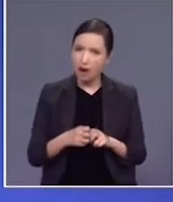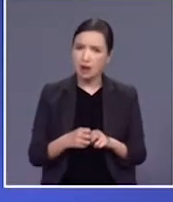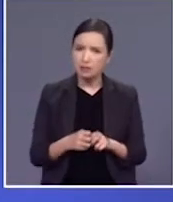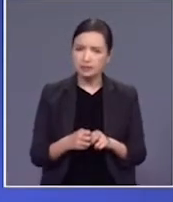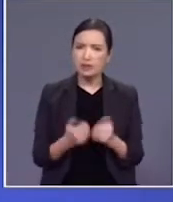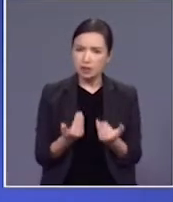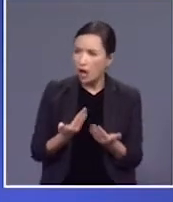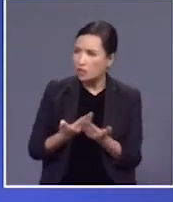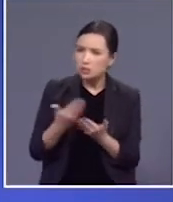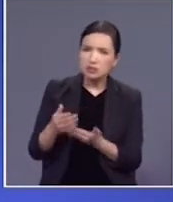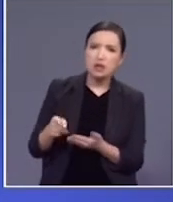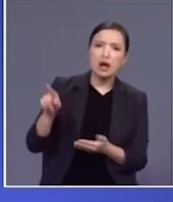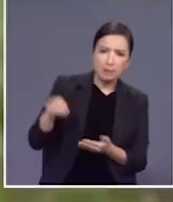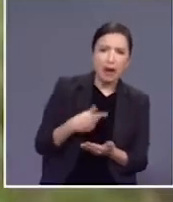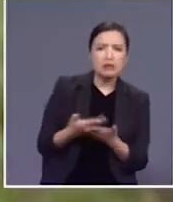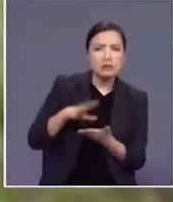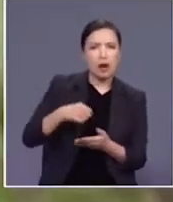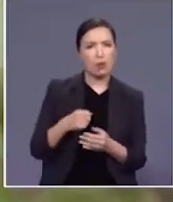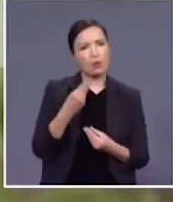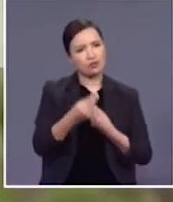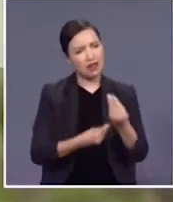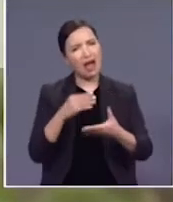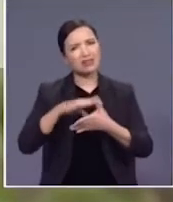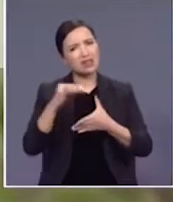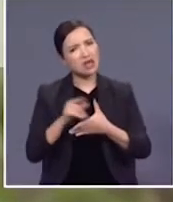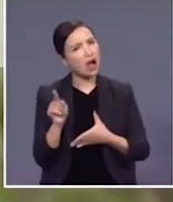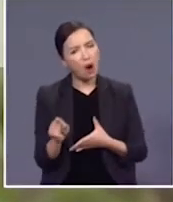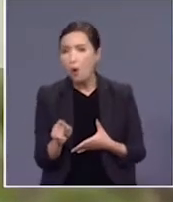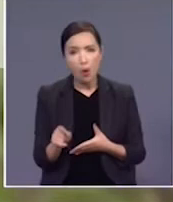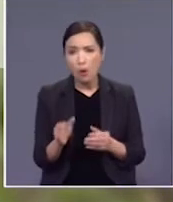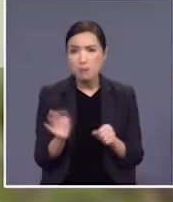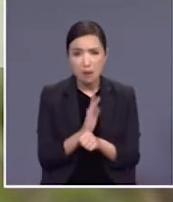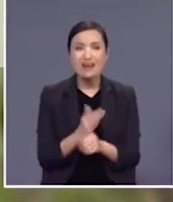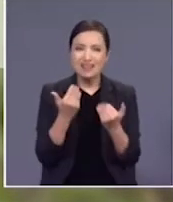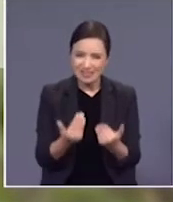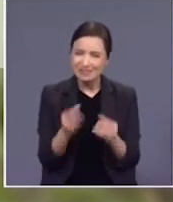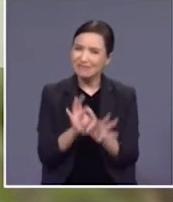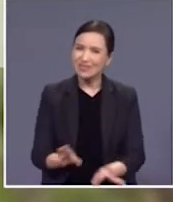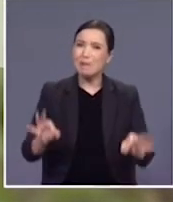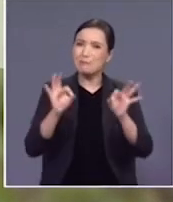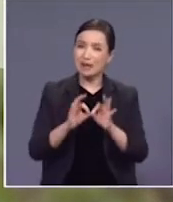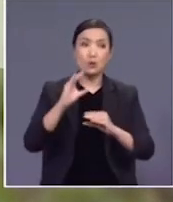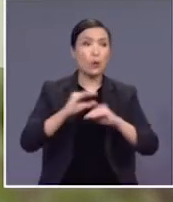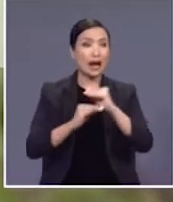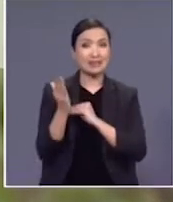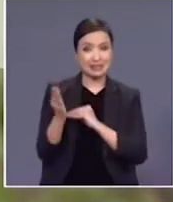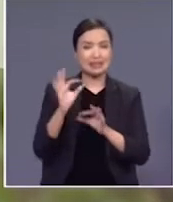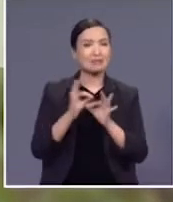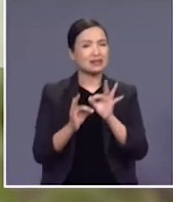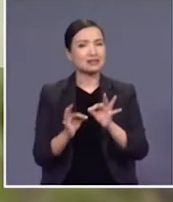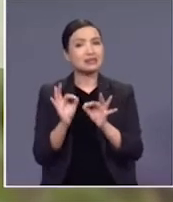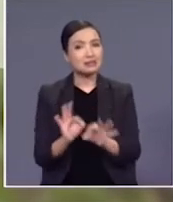มตลาดโคเนื้อจึงขาดแคลนเพราะนั้นแนวคิดโคบานบูรพาก็จะมี3กิจกรรมที่สำคัญก็คือ 1. ธนาคารโคเ